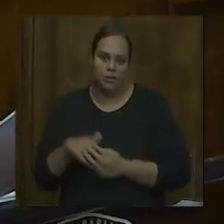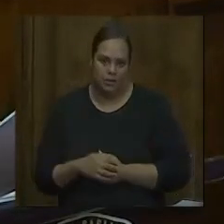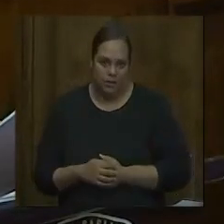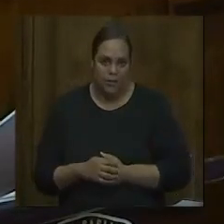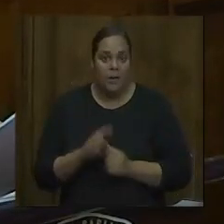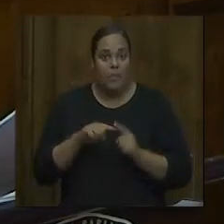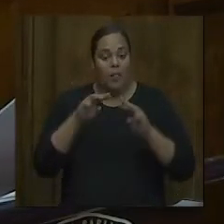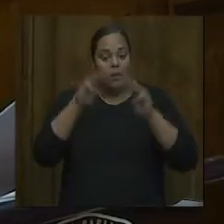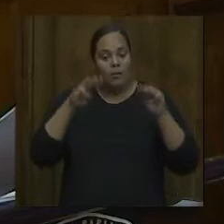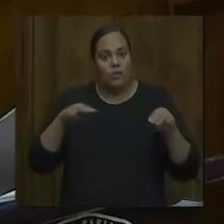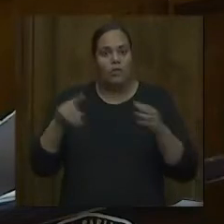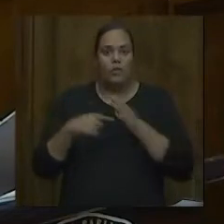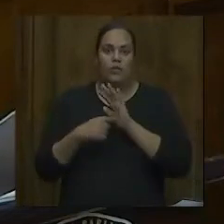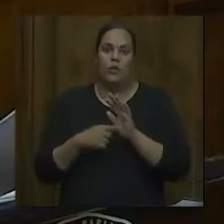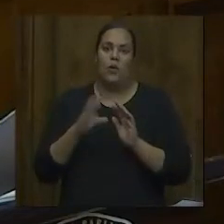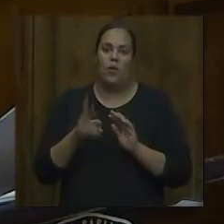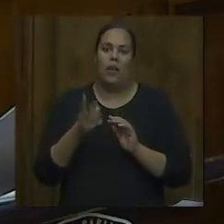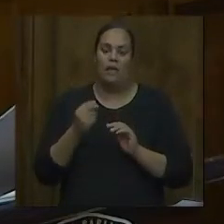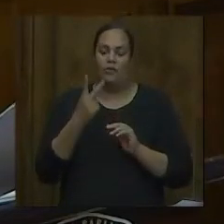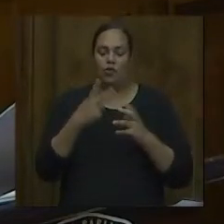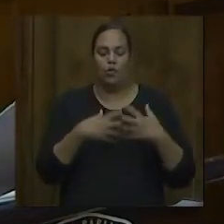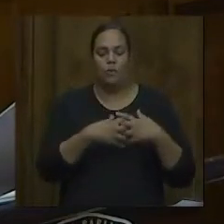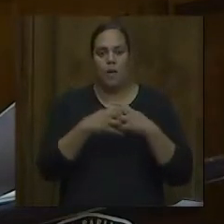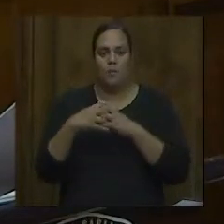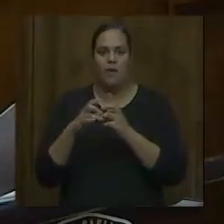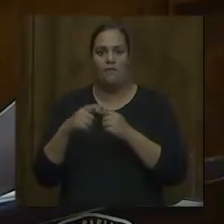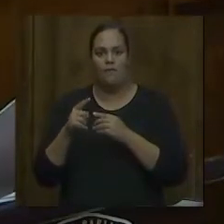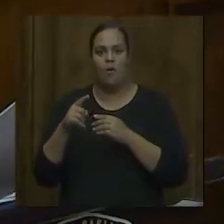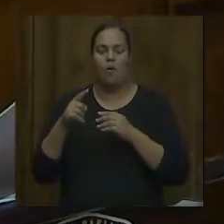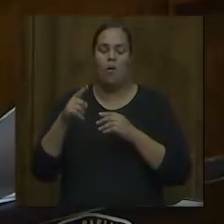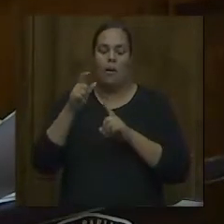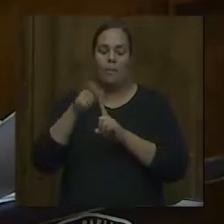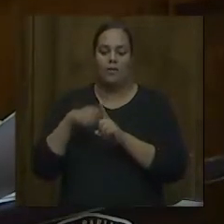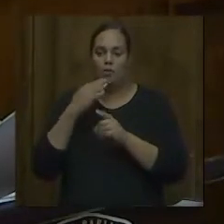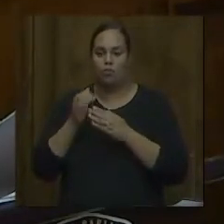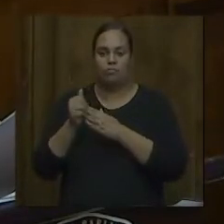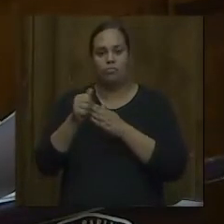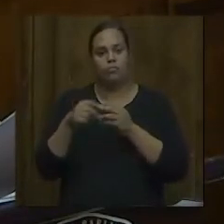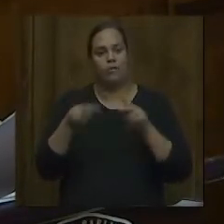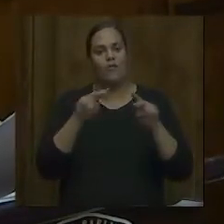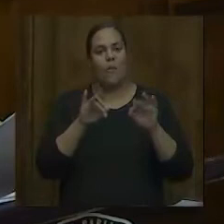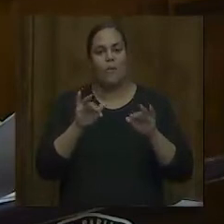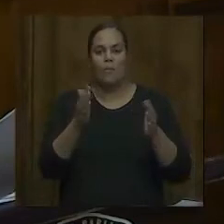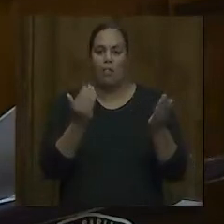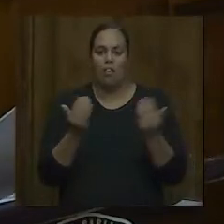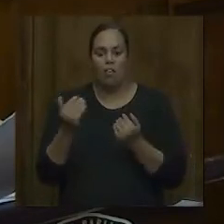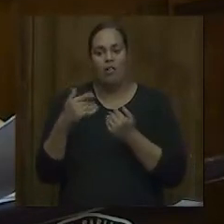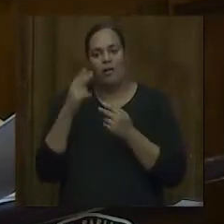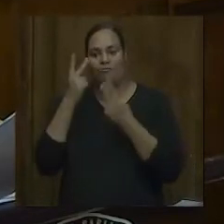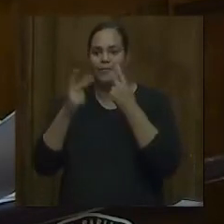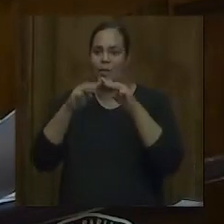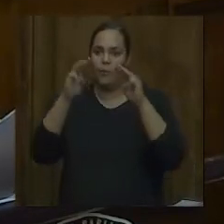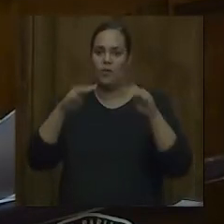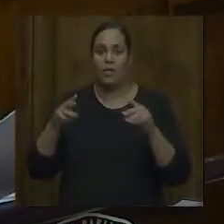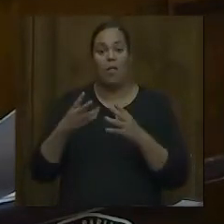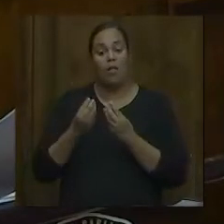Die museumdiens sal 2 nuwe reisende uitstallings ontwikkel om museums te ondersteun in hulle pogings om besoekers te lok en te behou. As deel van